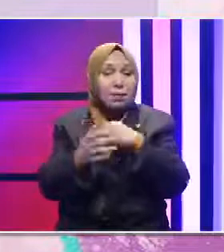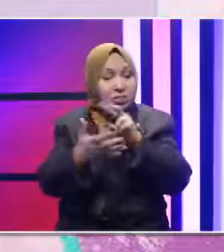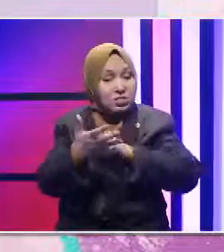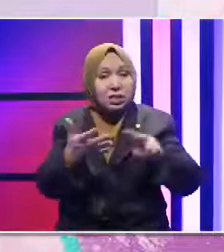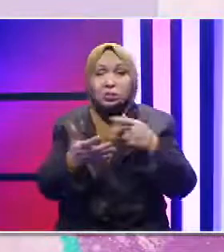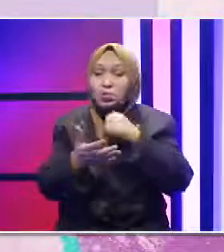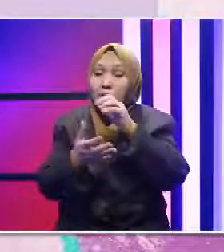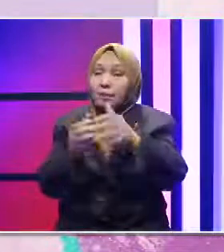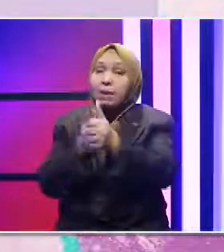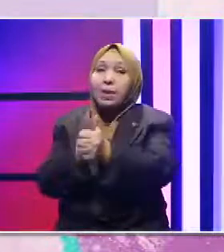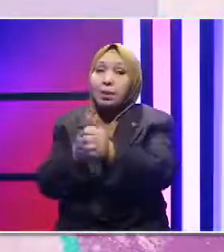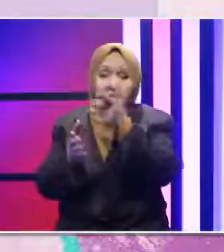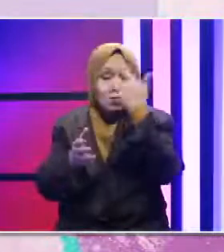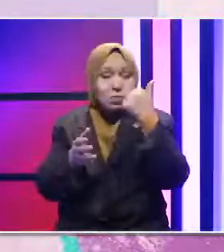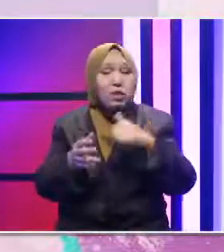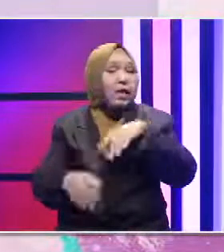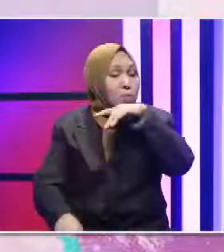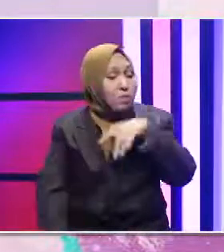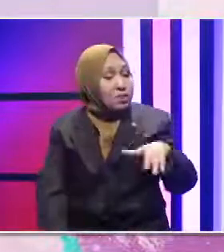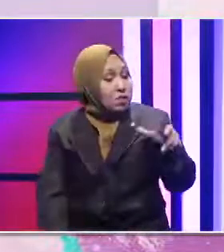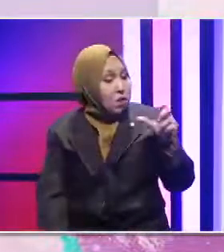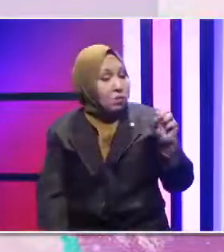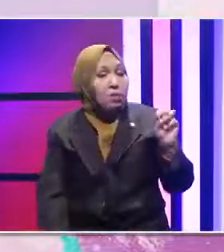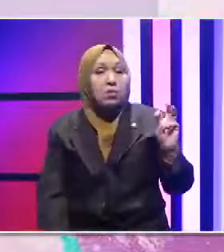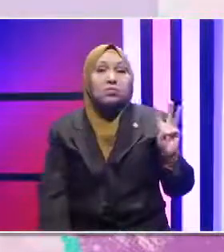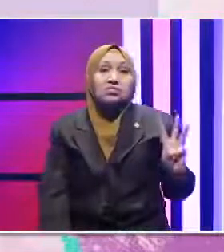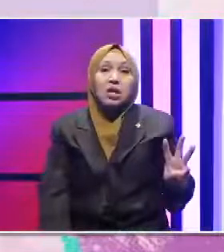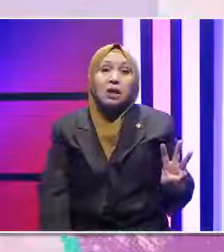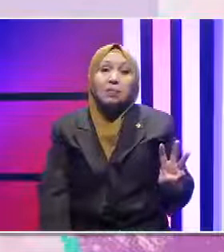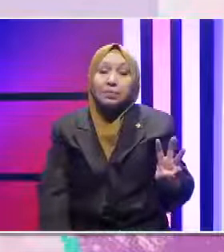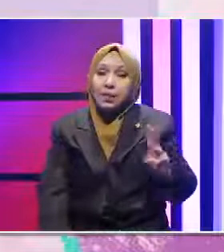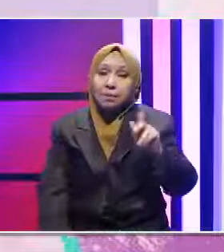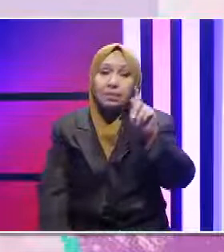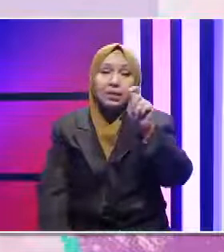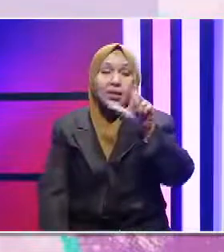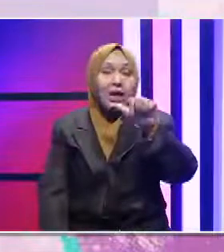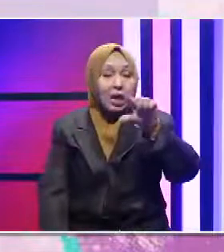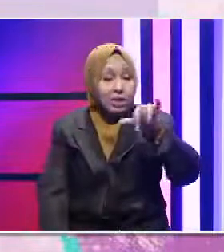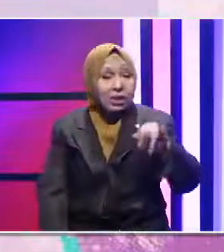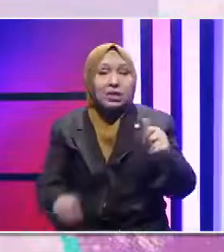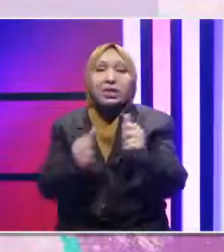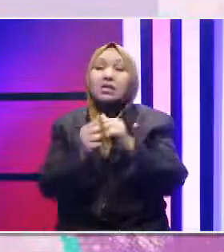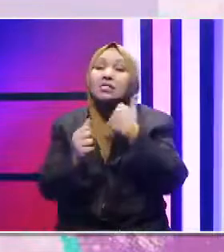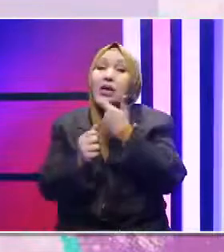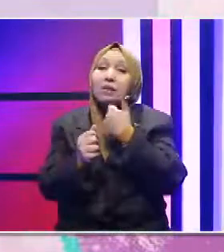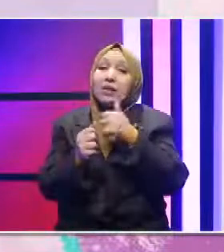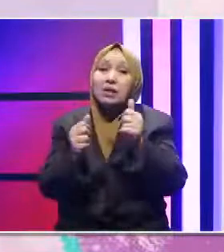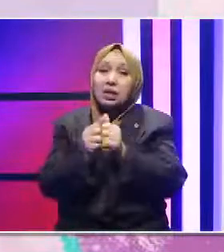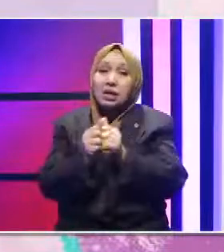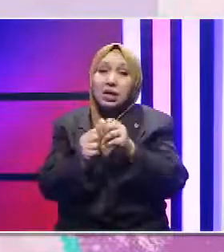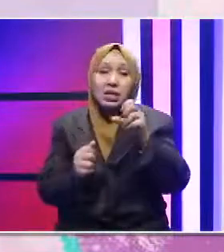tu tidak dapat panduan. Sebab itu Nabi SAW dia bertalaki ataupun baca Al-Quran dengan siapa? Dengan